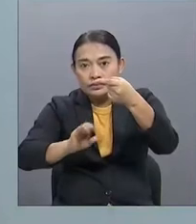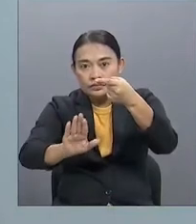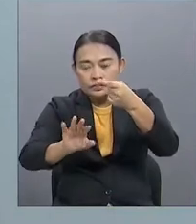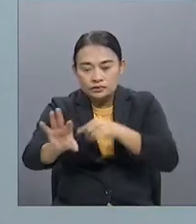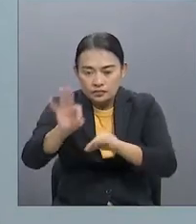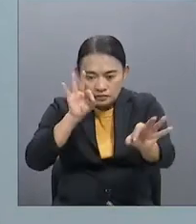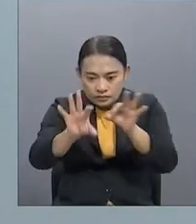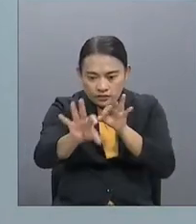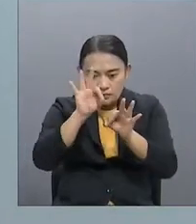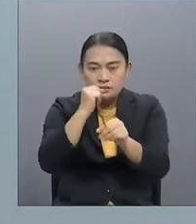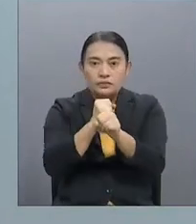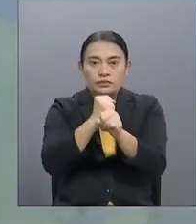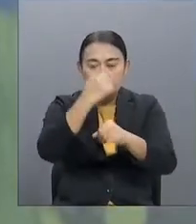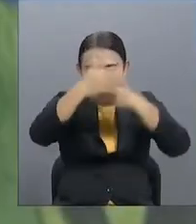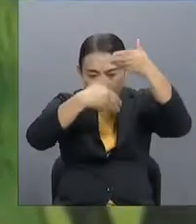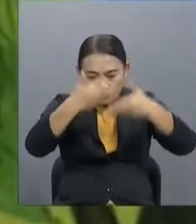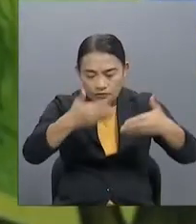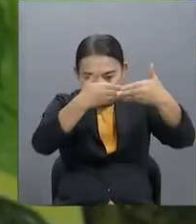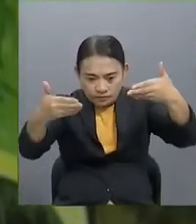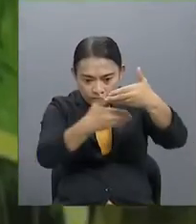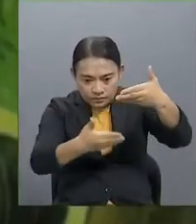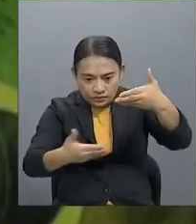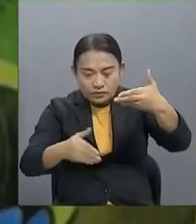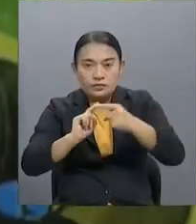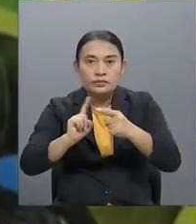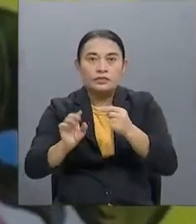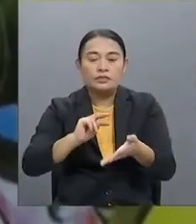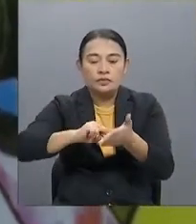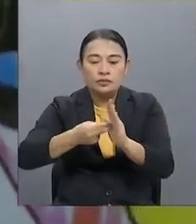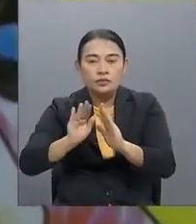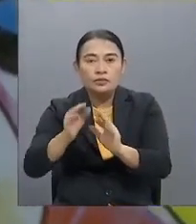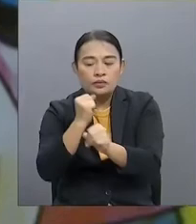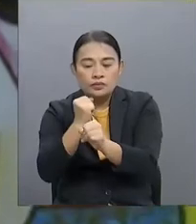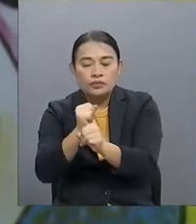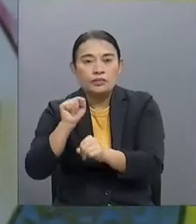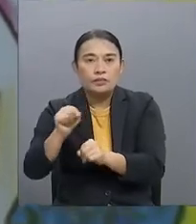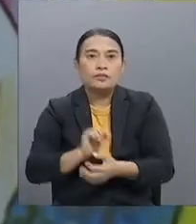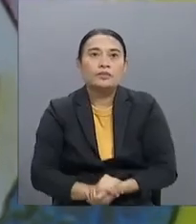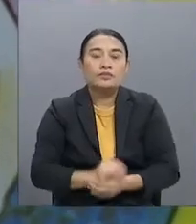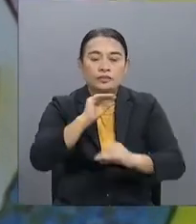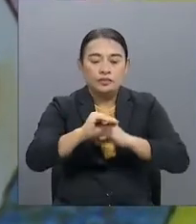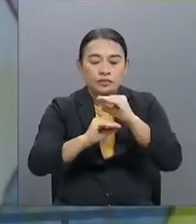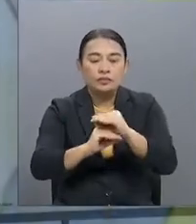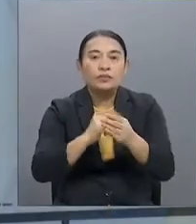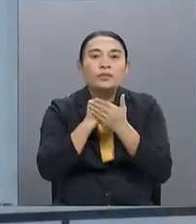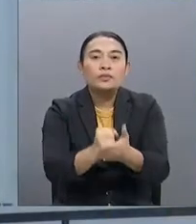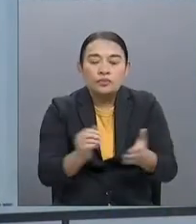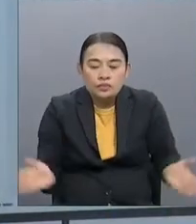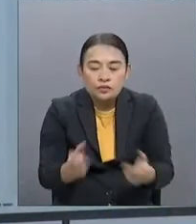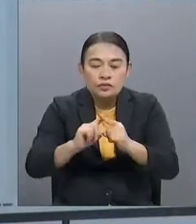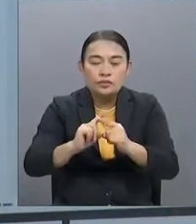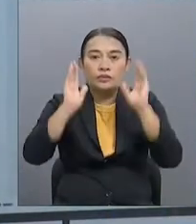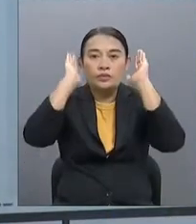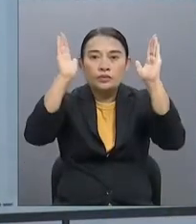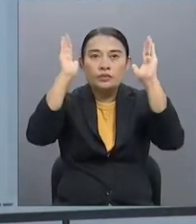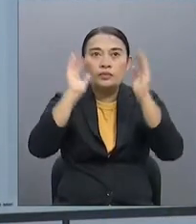มาแสดงสื่อถึงการใช้แบบอักษรงานสื่อความหมายผ่านตราสินค้าสัญลักษณ์โครงการรณรงค์สื่อโฆษณาจนถึง